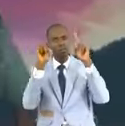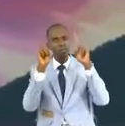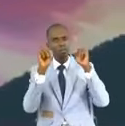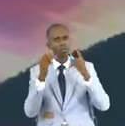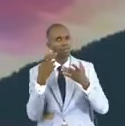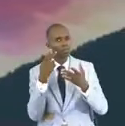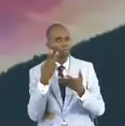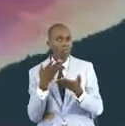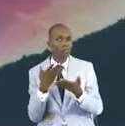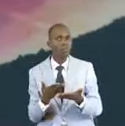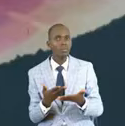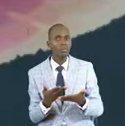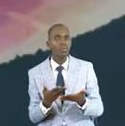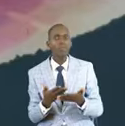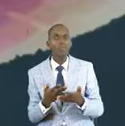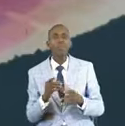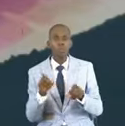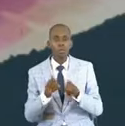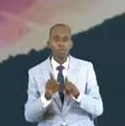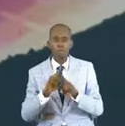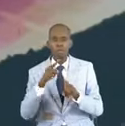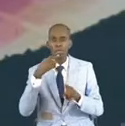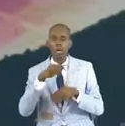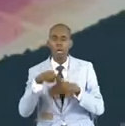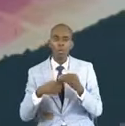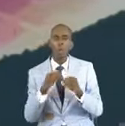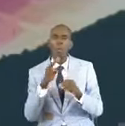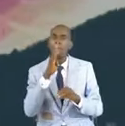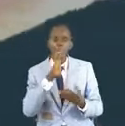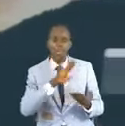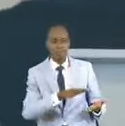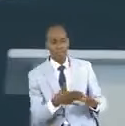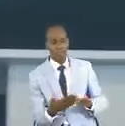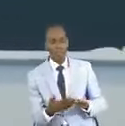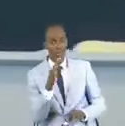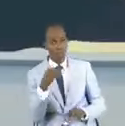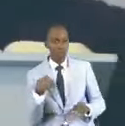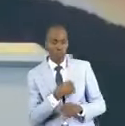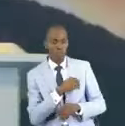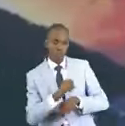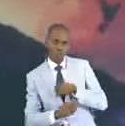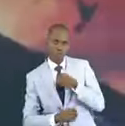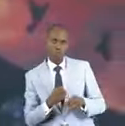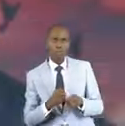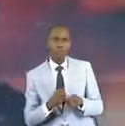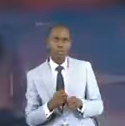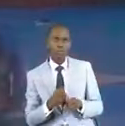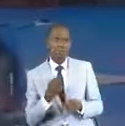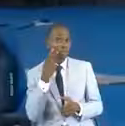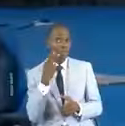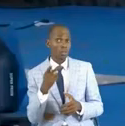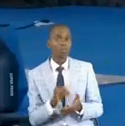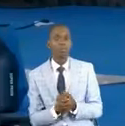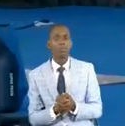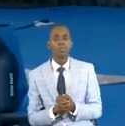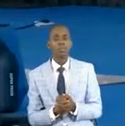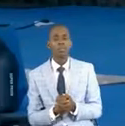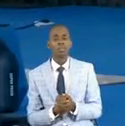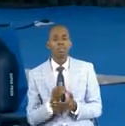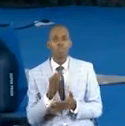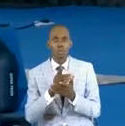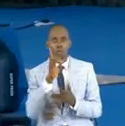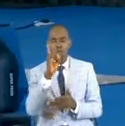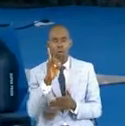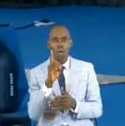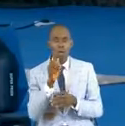maka iso Kraịst nwụkọ ọnwụ. Ọ bụrụ na anyị soro ya nwụkọ ọnwụ, ọ bụrụ na anyị soro ya, mmadụ wee